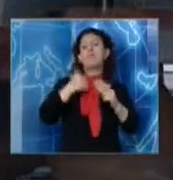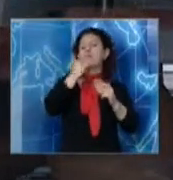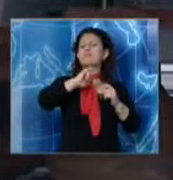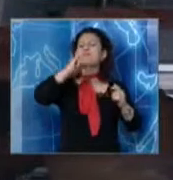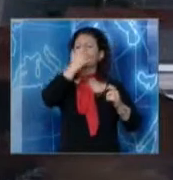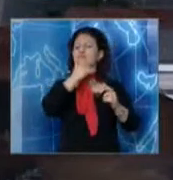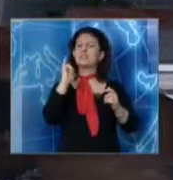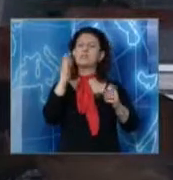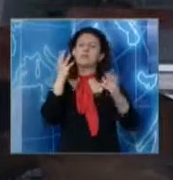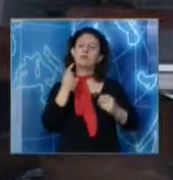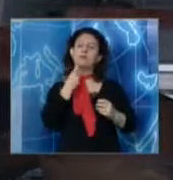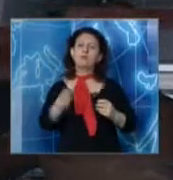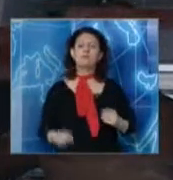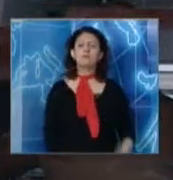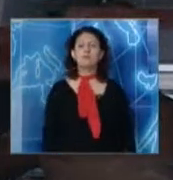kınadıklarını açıkladı.